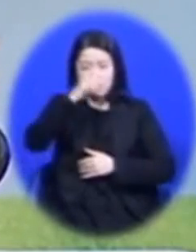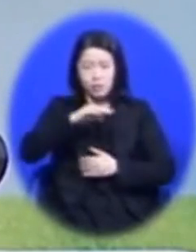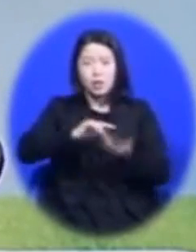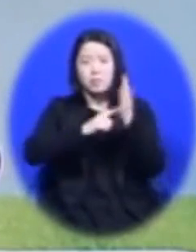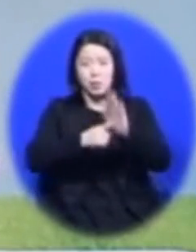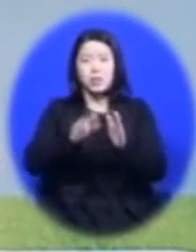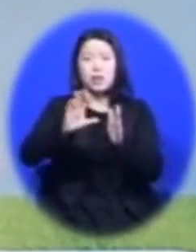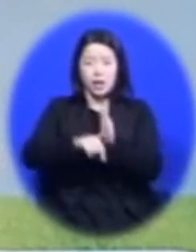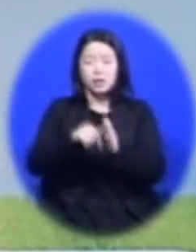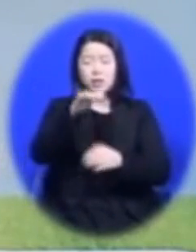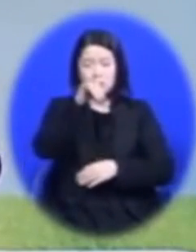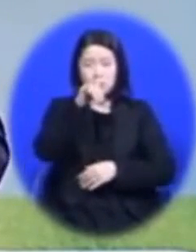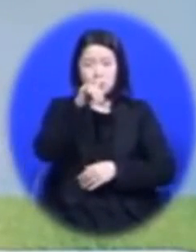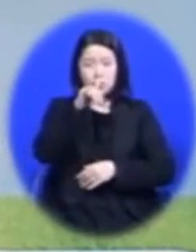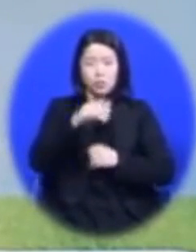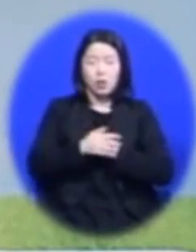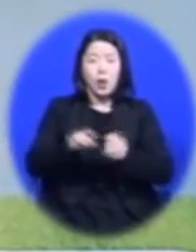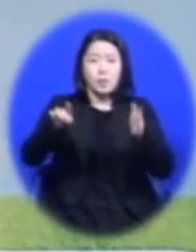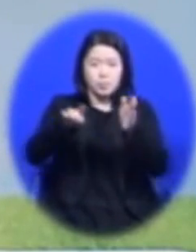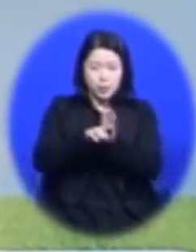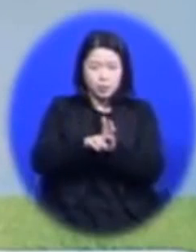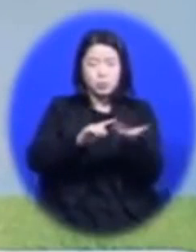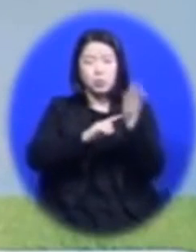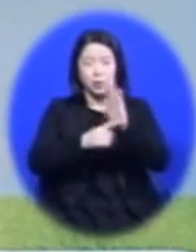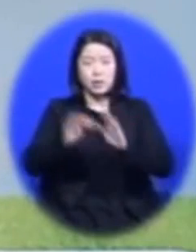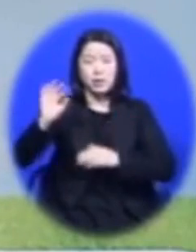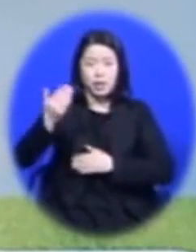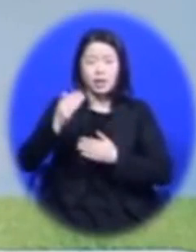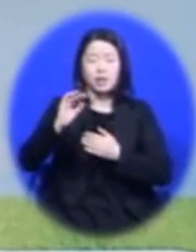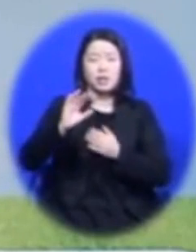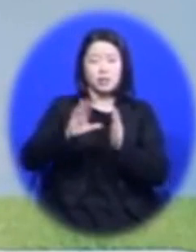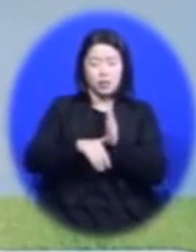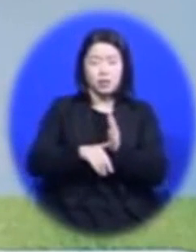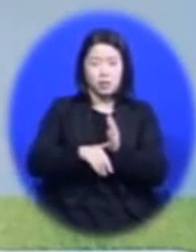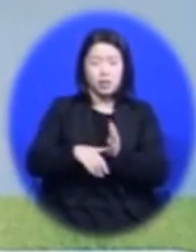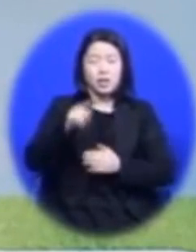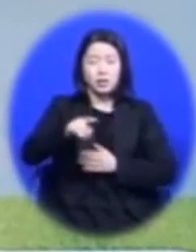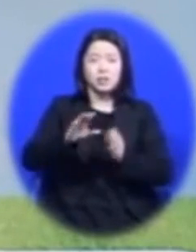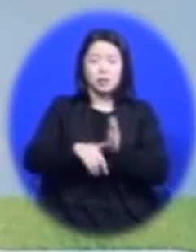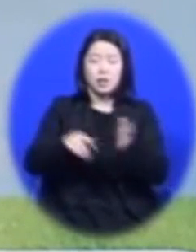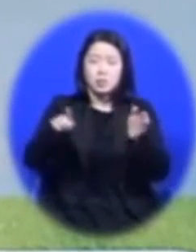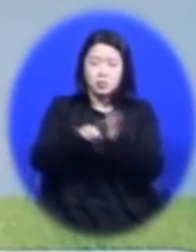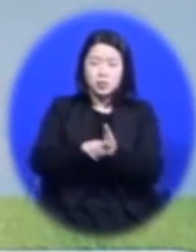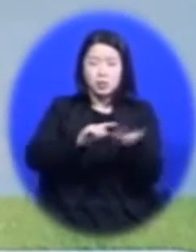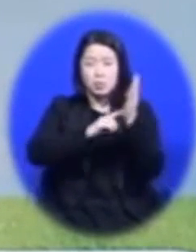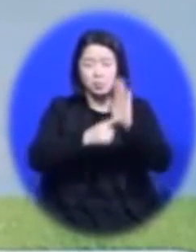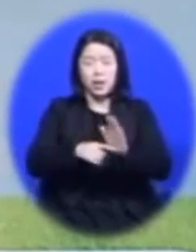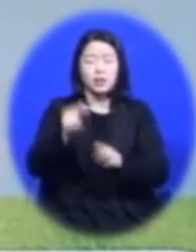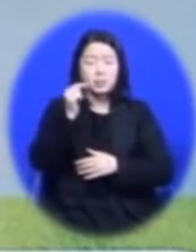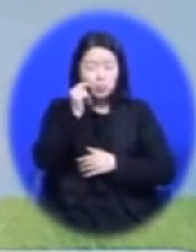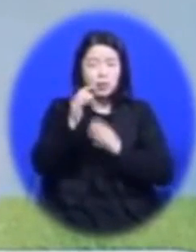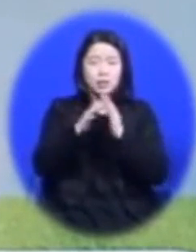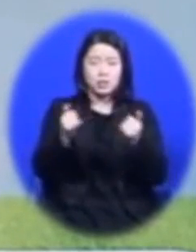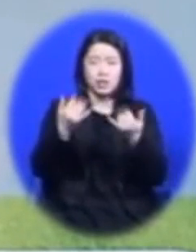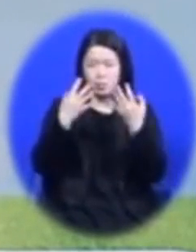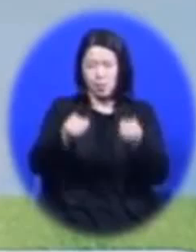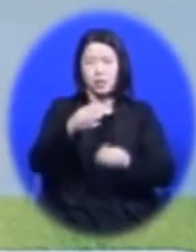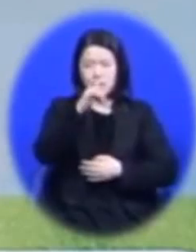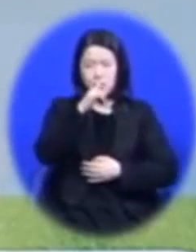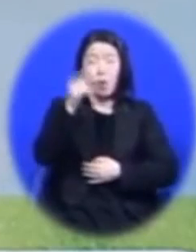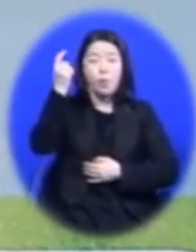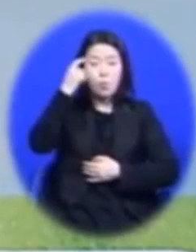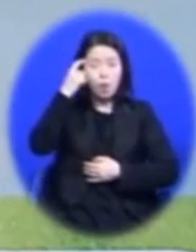돼요. 믿음으로 반응해야 되는데 그때 믿음으로 반응 못하는 사람이 맞는 거예요.